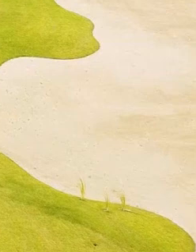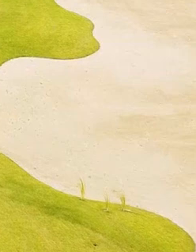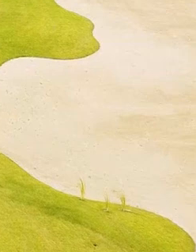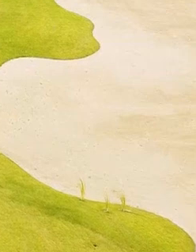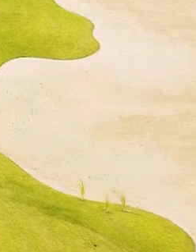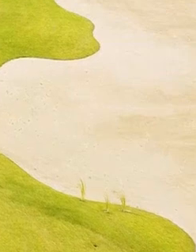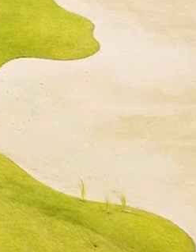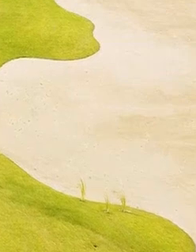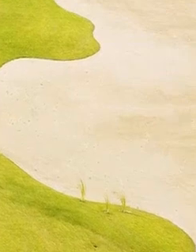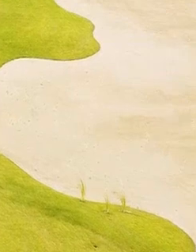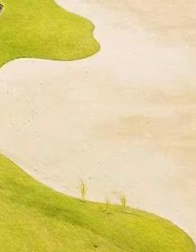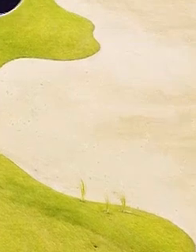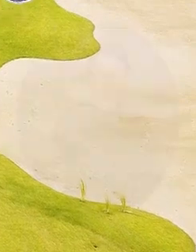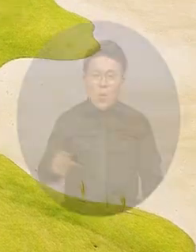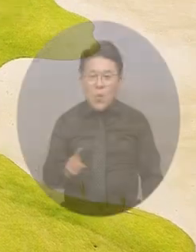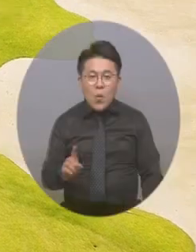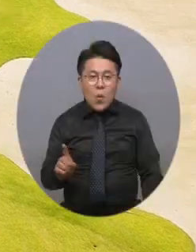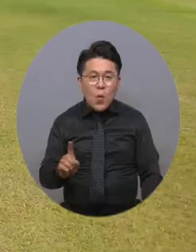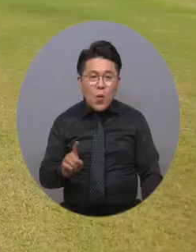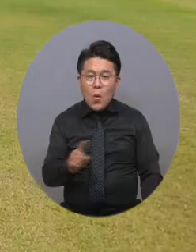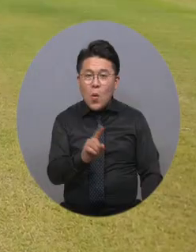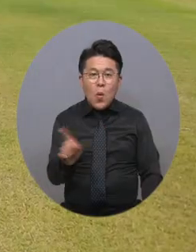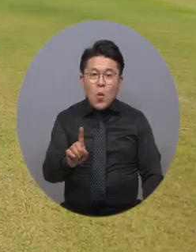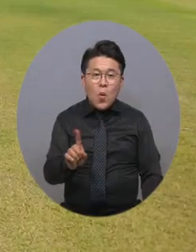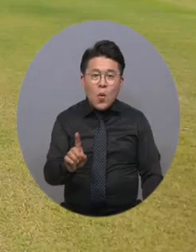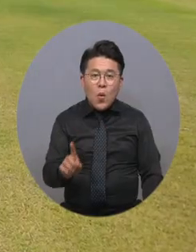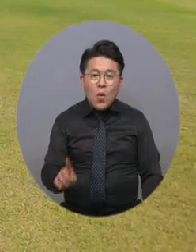90. 오 왼쪽 땡겼다. 어디 갔어?